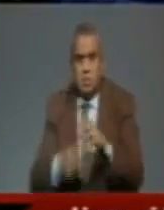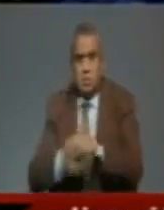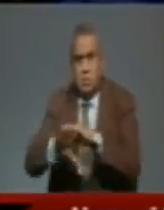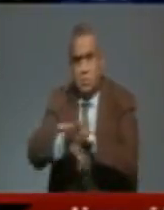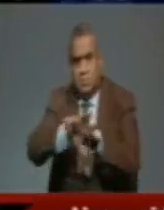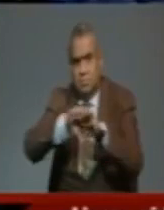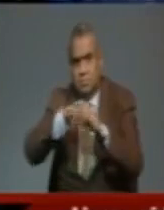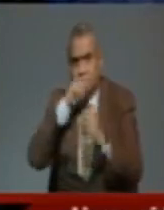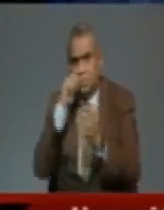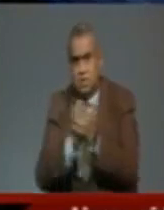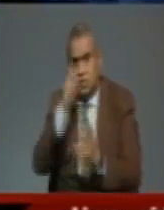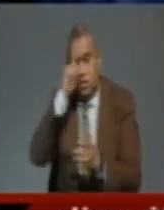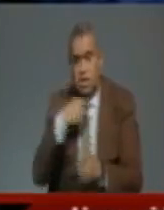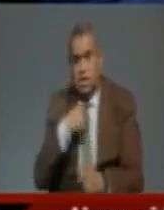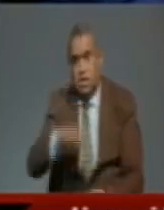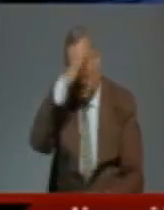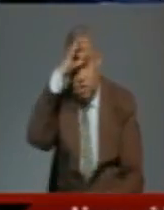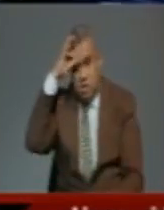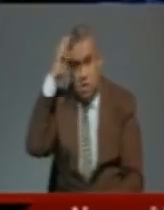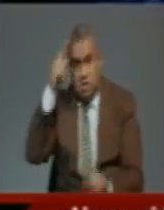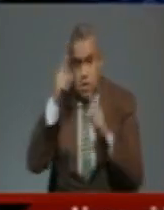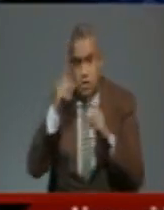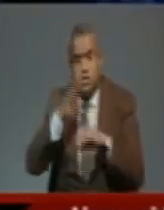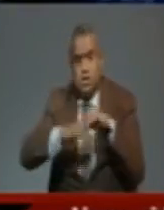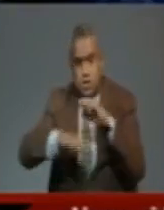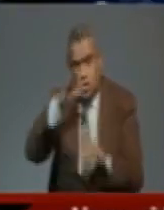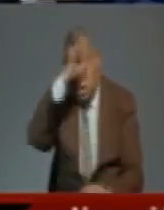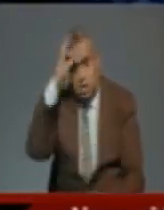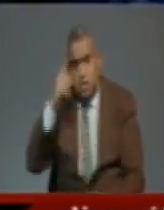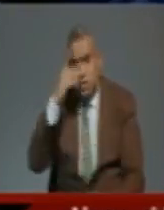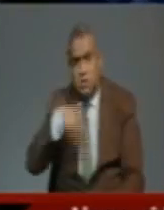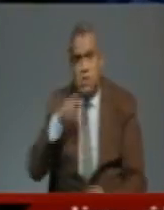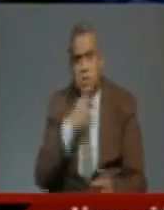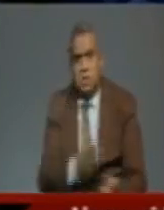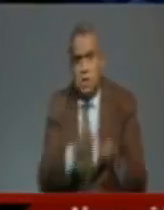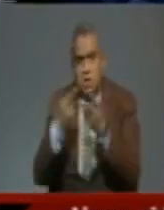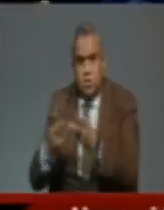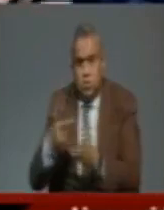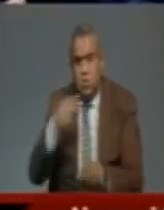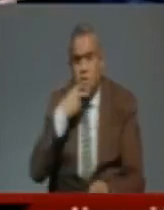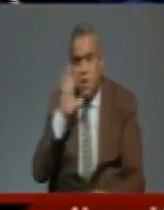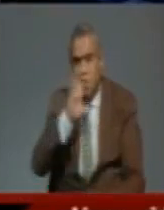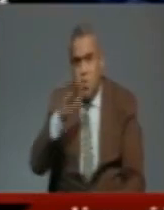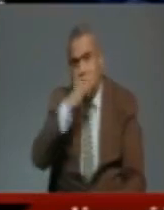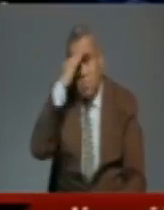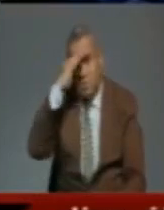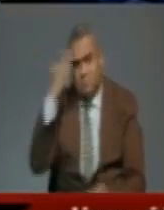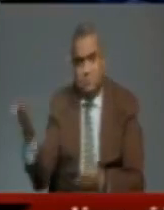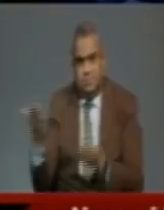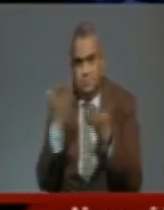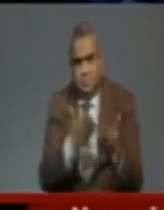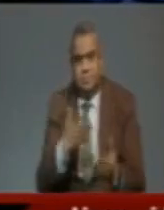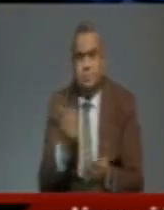ان شاء الله اللي احنا هنشوفه كمان. مش هيفوتني ان انا ارحب بكل الضيوف اللي موجودين معانا. اللي موجودين معانا